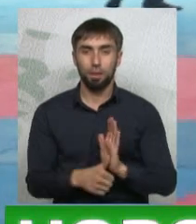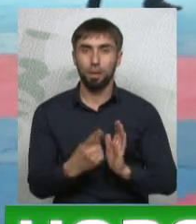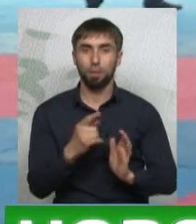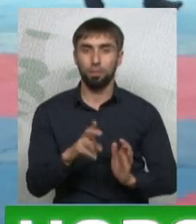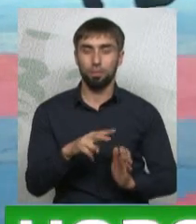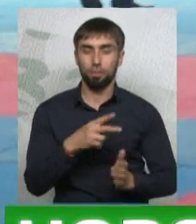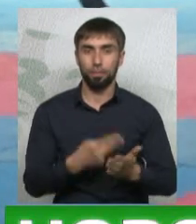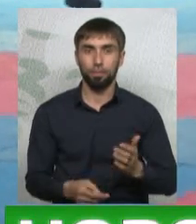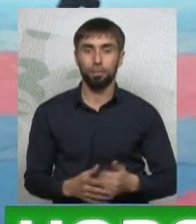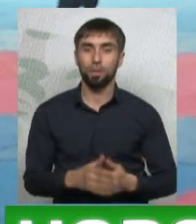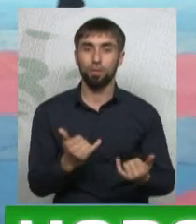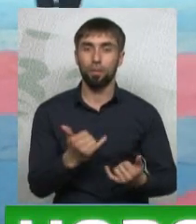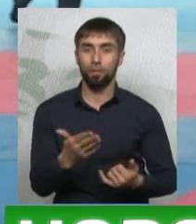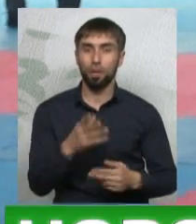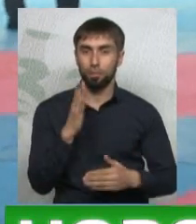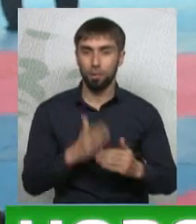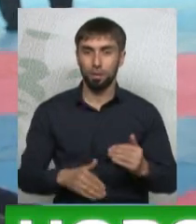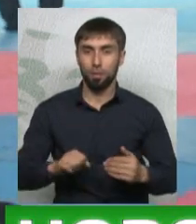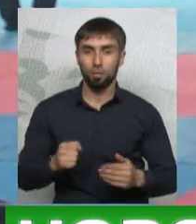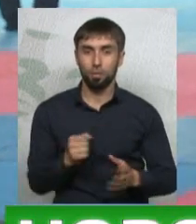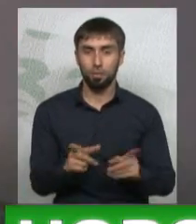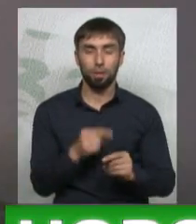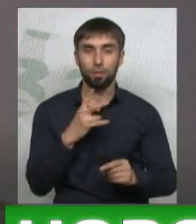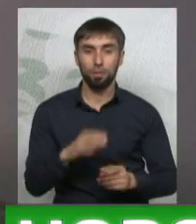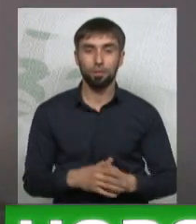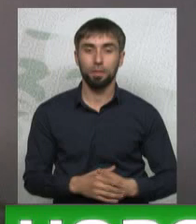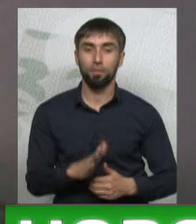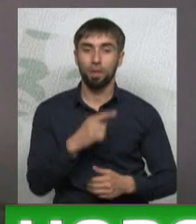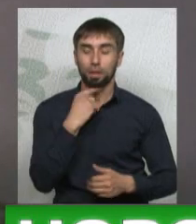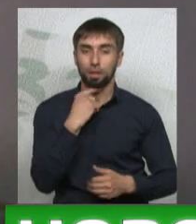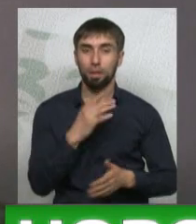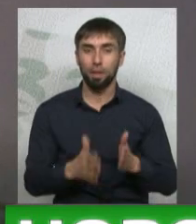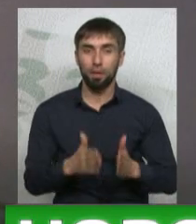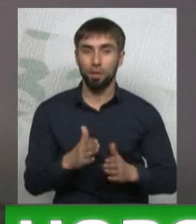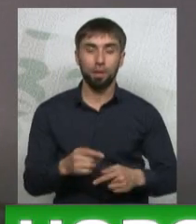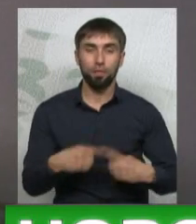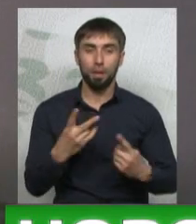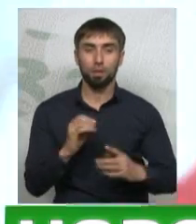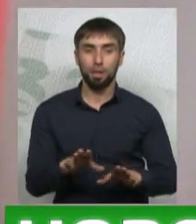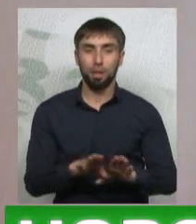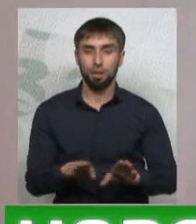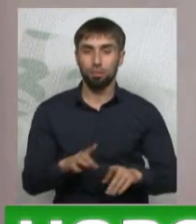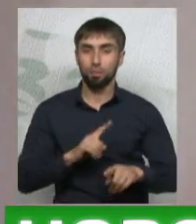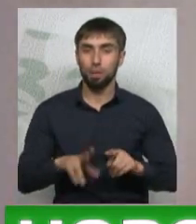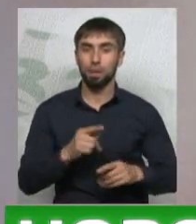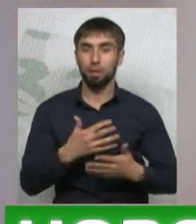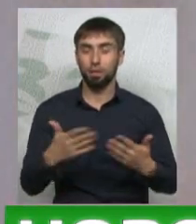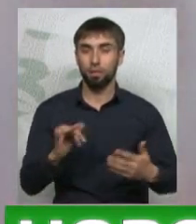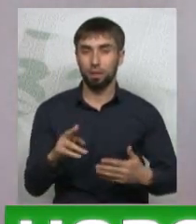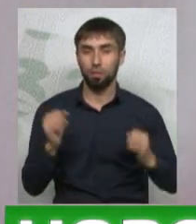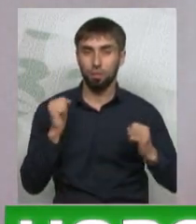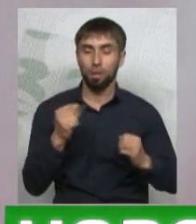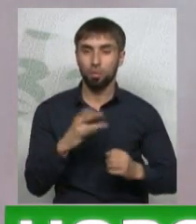балл. Теперь вы перестанете дружить? Нет. В Ингушетии тхэквондо развивается не так стремительно, как другие виды